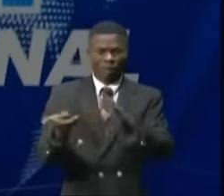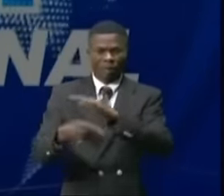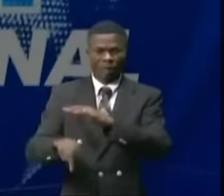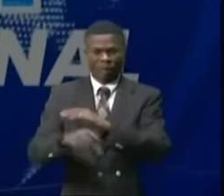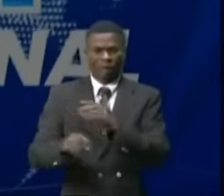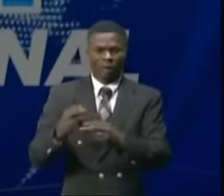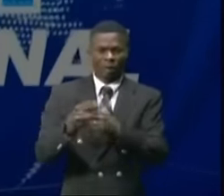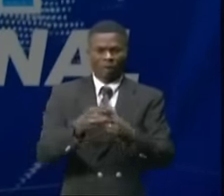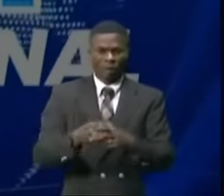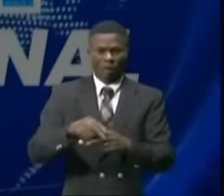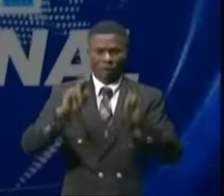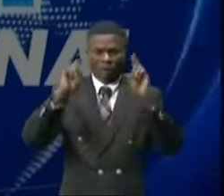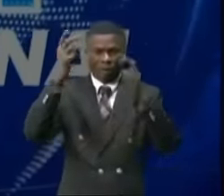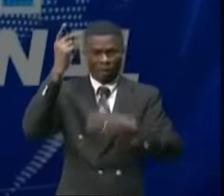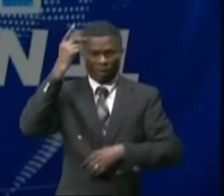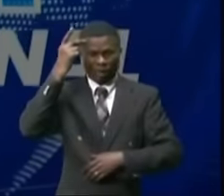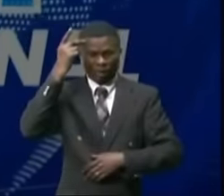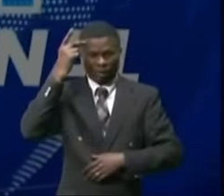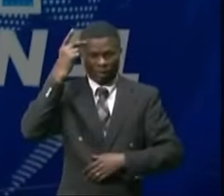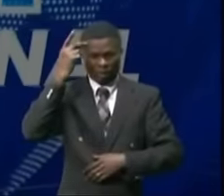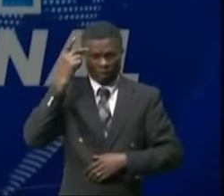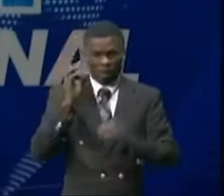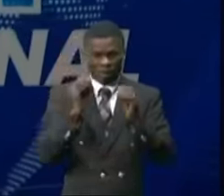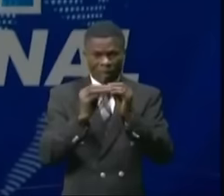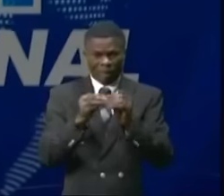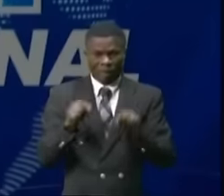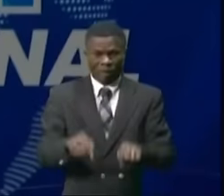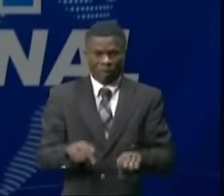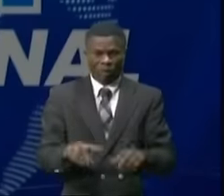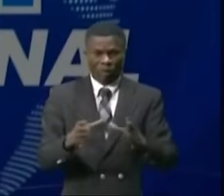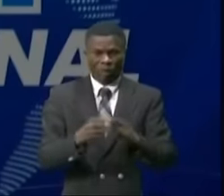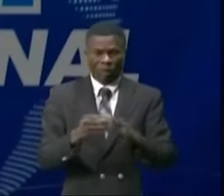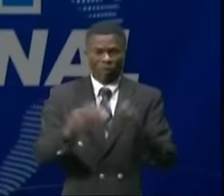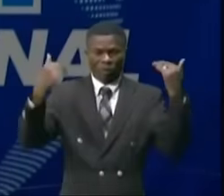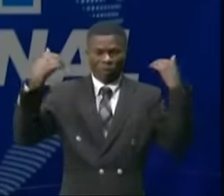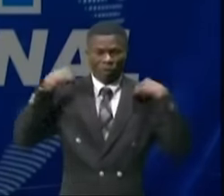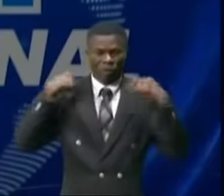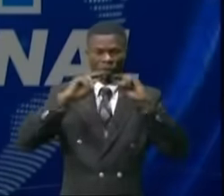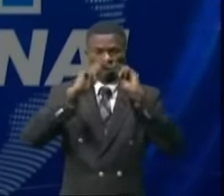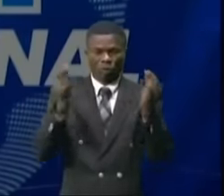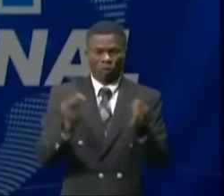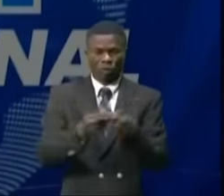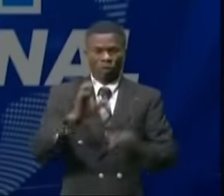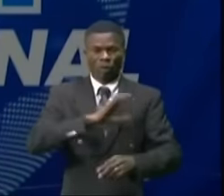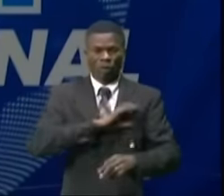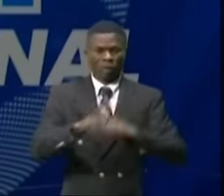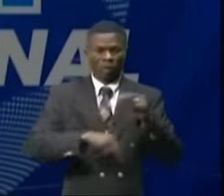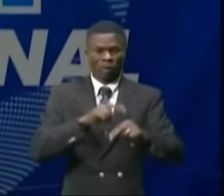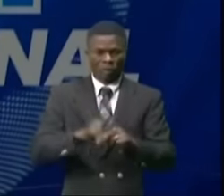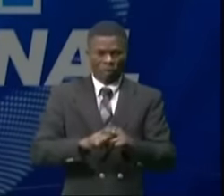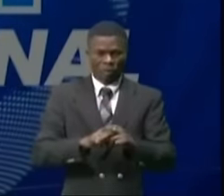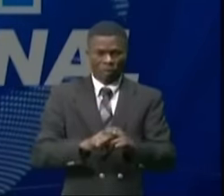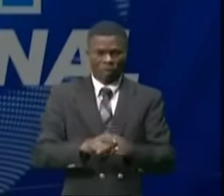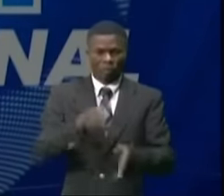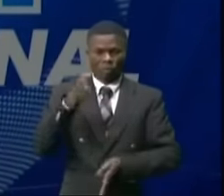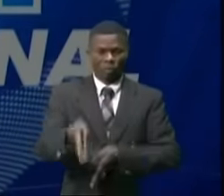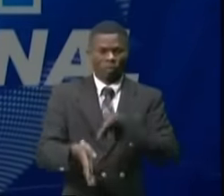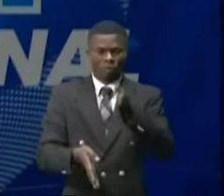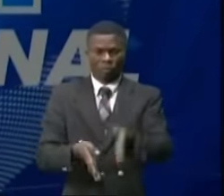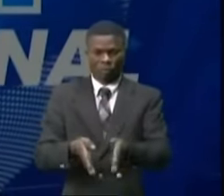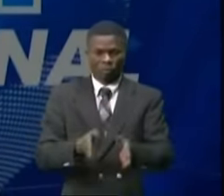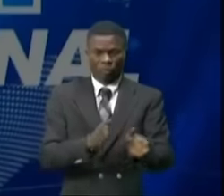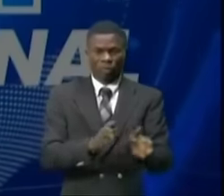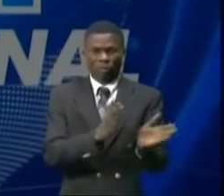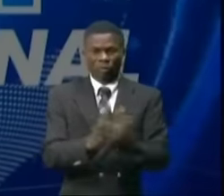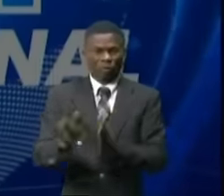provincial de sécurité de Kinshasa qui s'est réuni aujourd'hui avec le commandant des grandes unités de la police, la marche